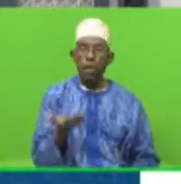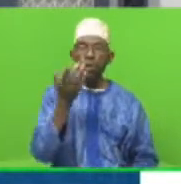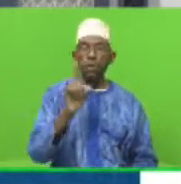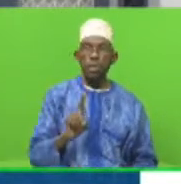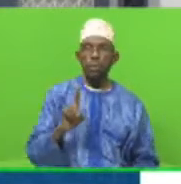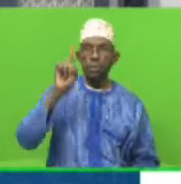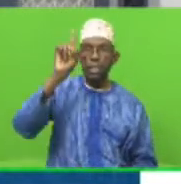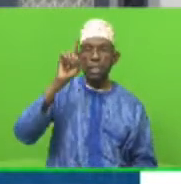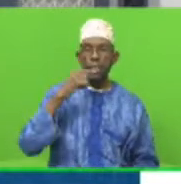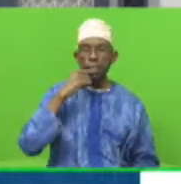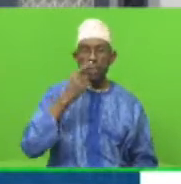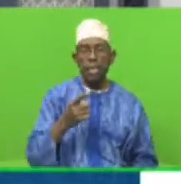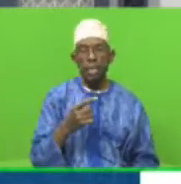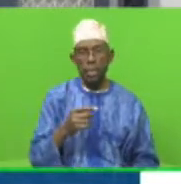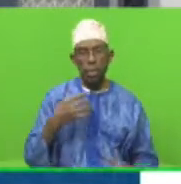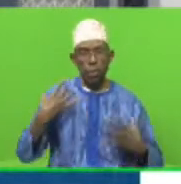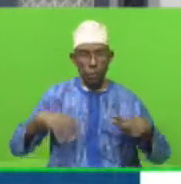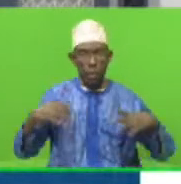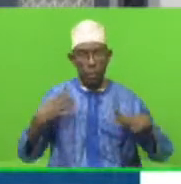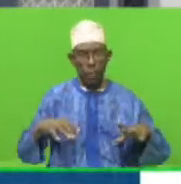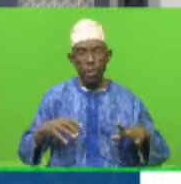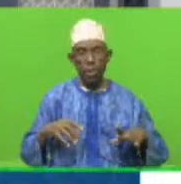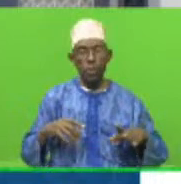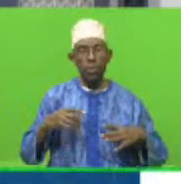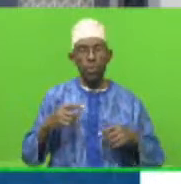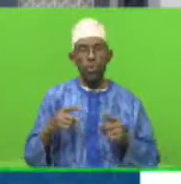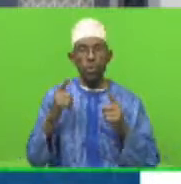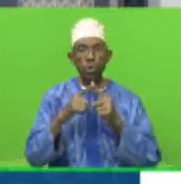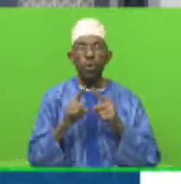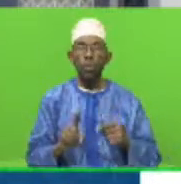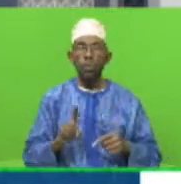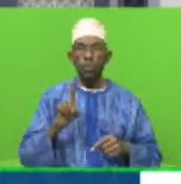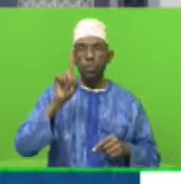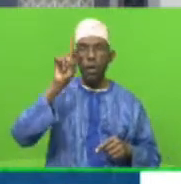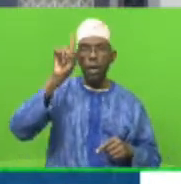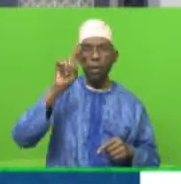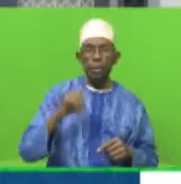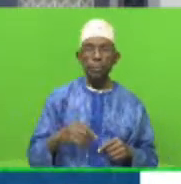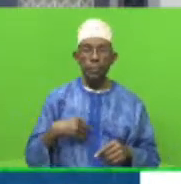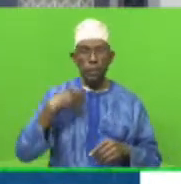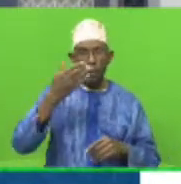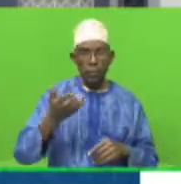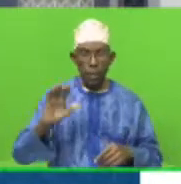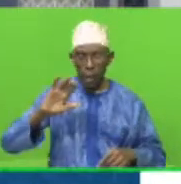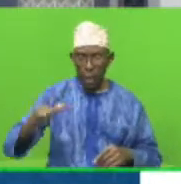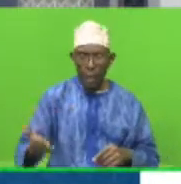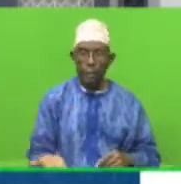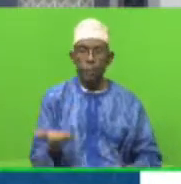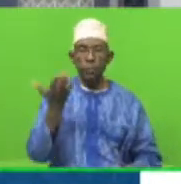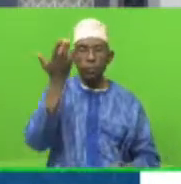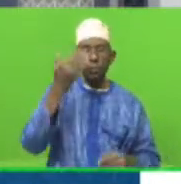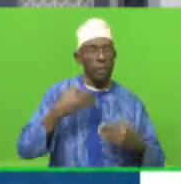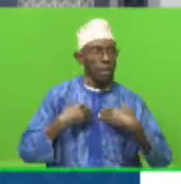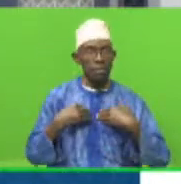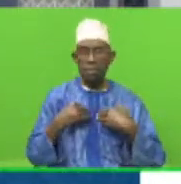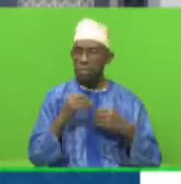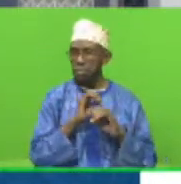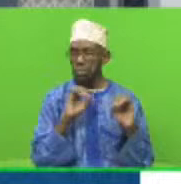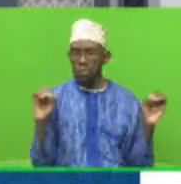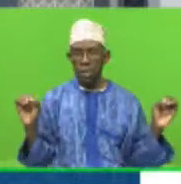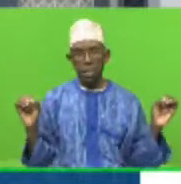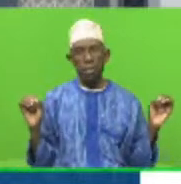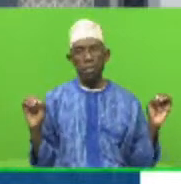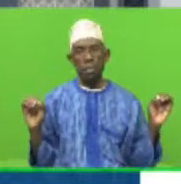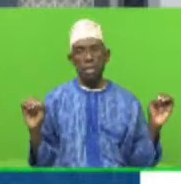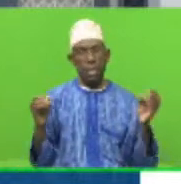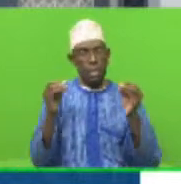لِأَلَّا يَكُونَ لِلنَّاسِ عَلَى اللَّهِ حُجَّةٌ بَعْدَ الرُّسُلِ. So that you do not have an excuse.